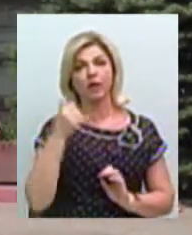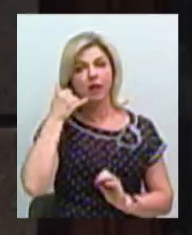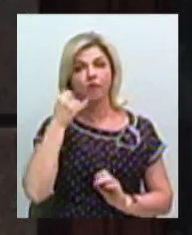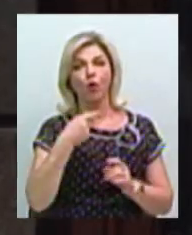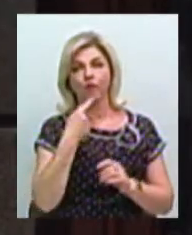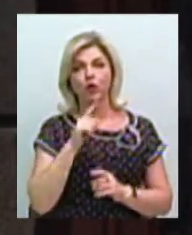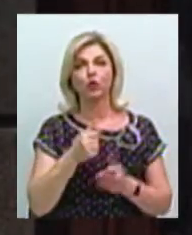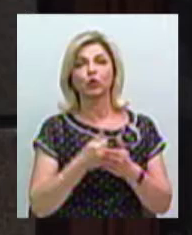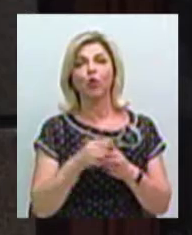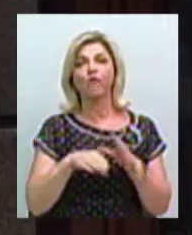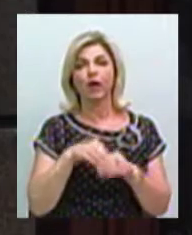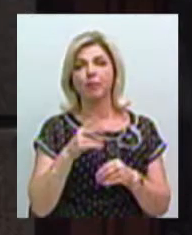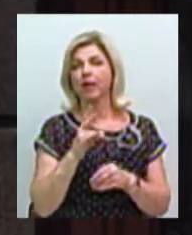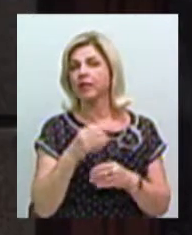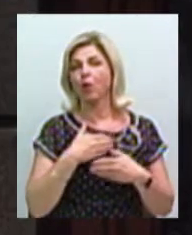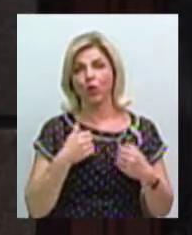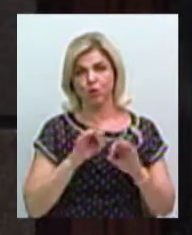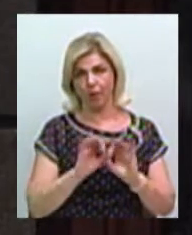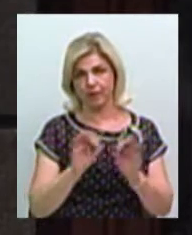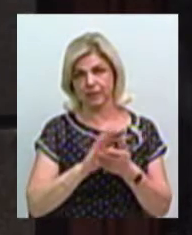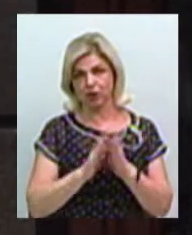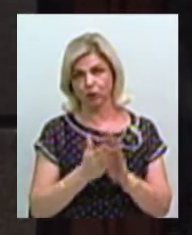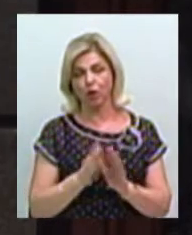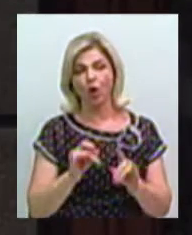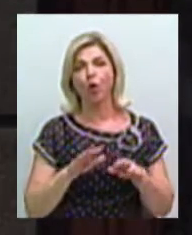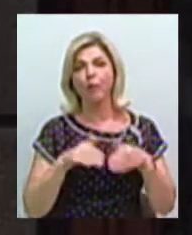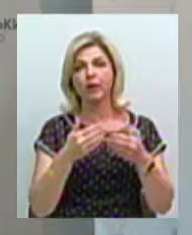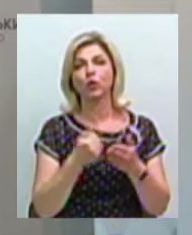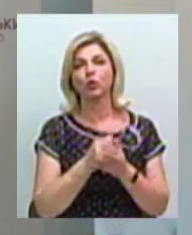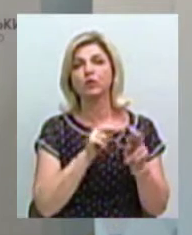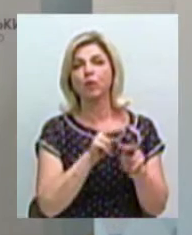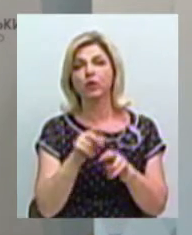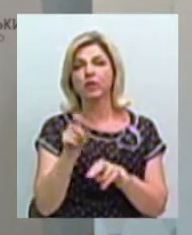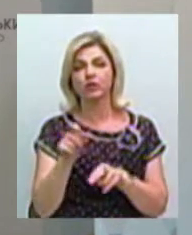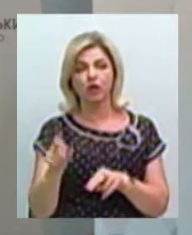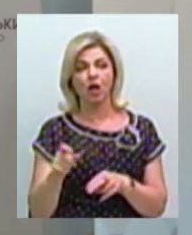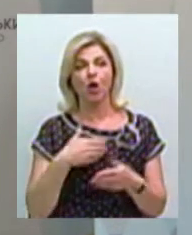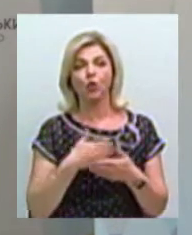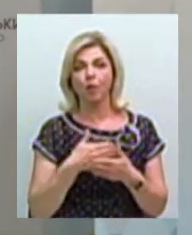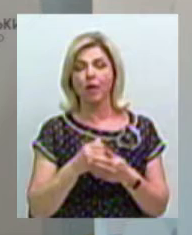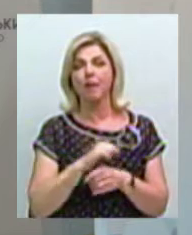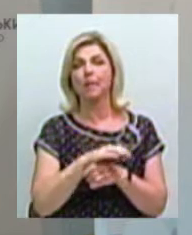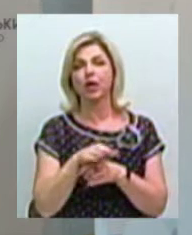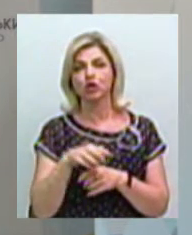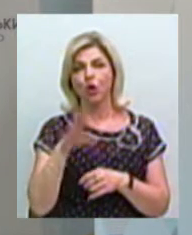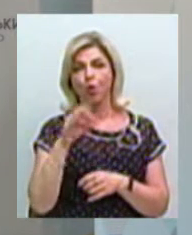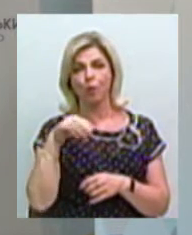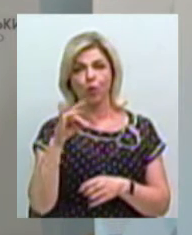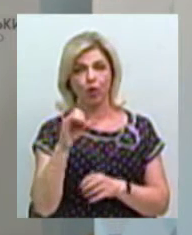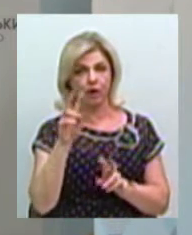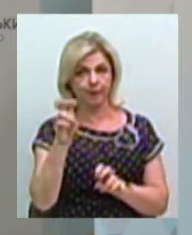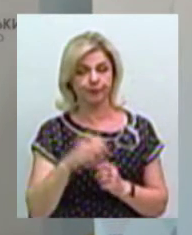говорить, що до виборів не коментуватимуть ситуацію. Звертаємось до спостерігачів громадянської мережі «Опора».